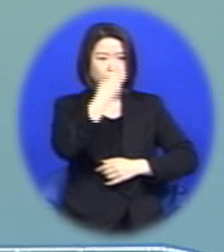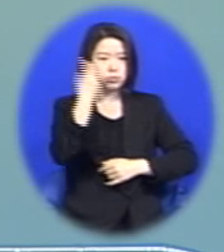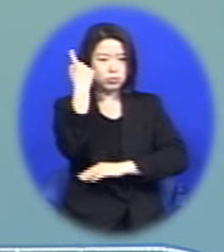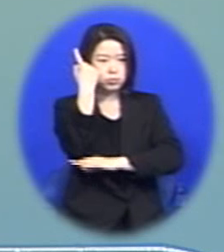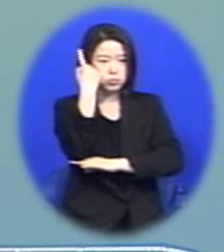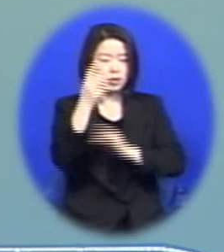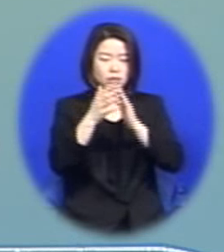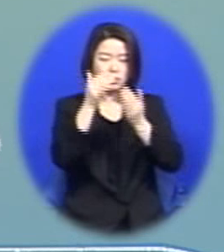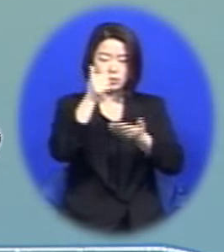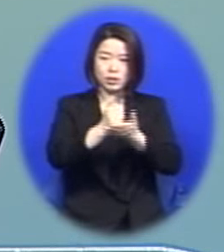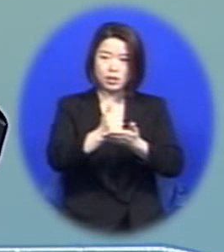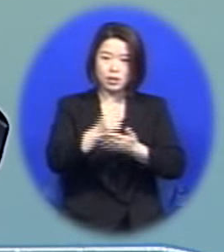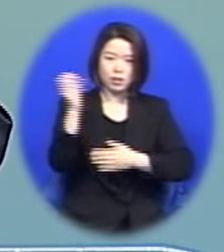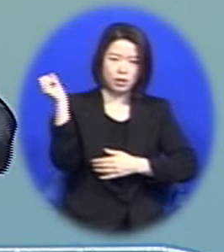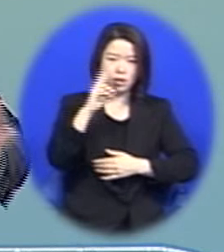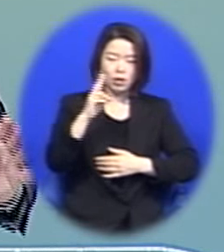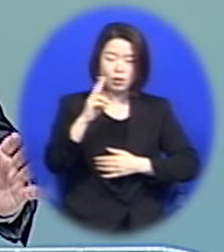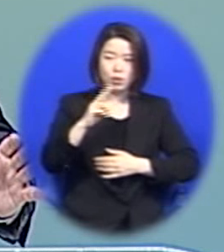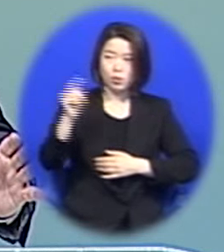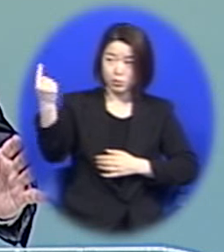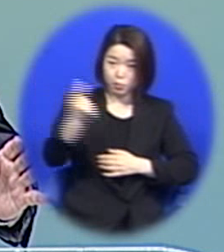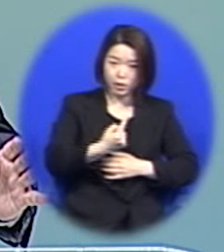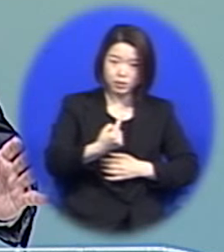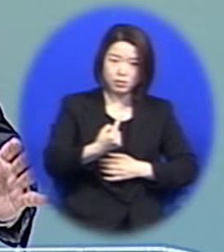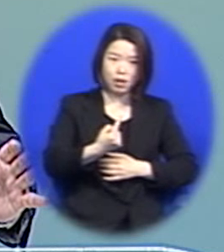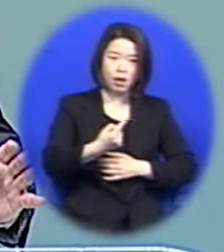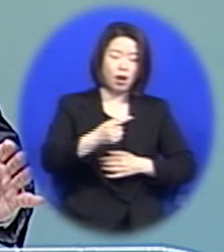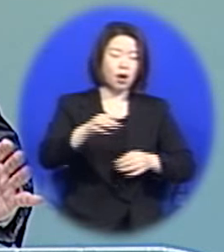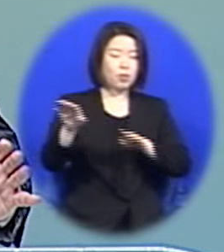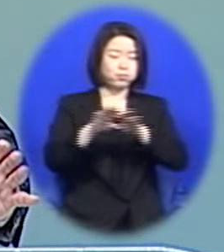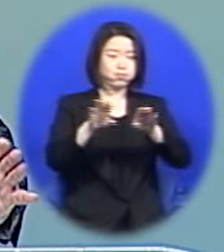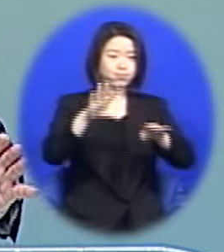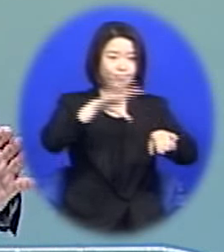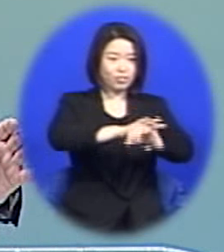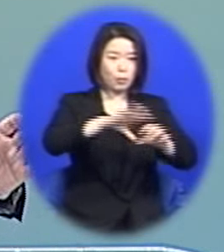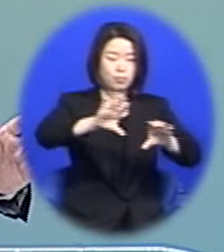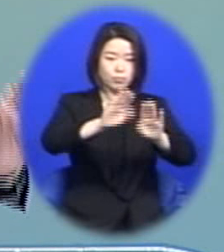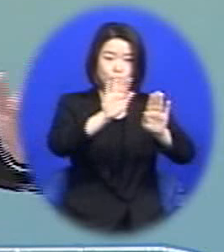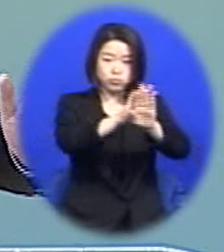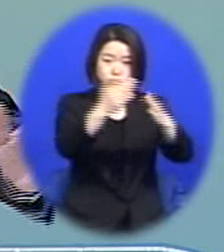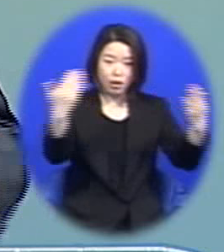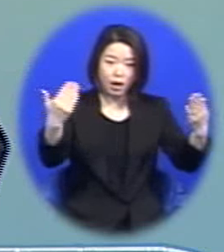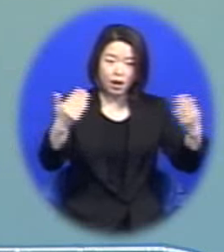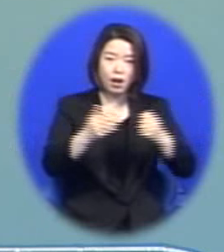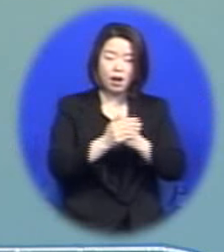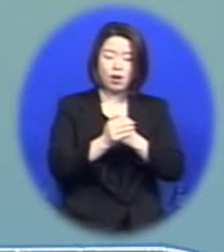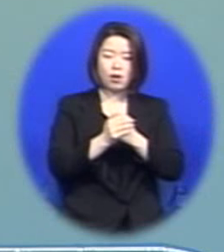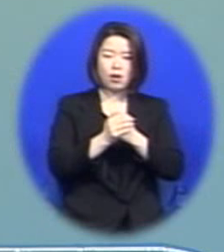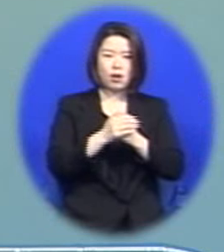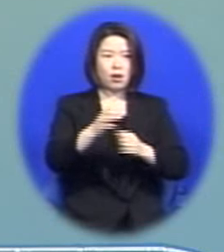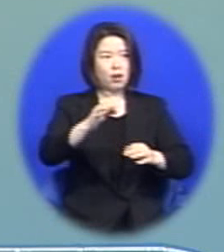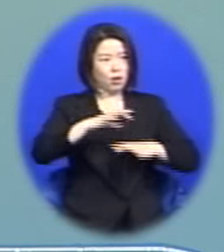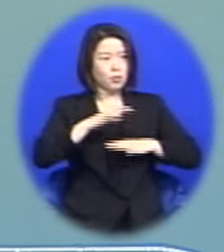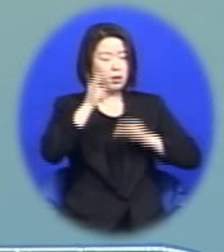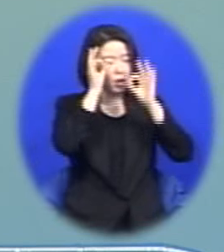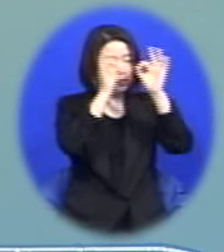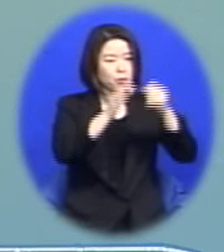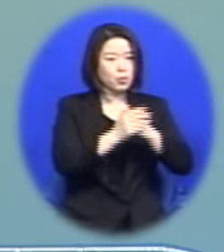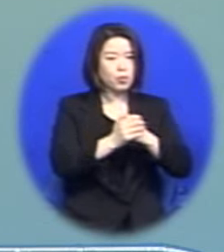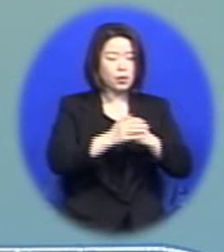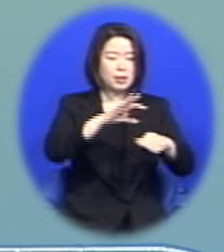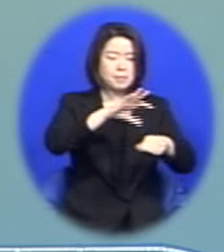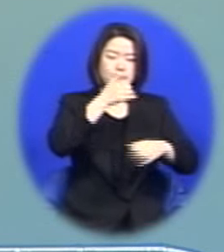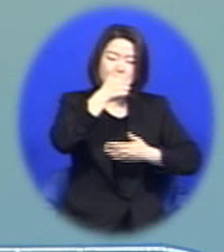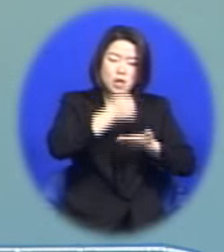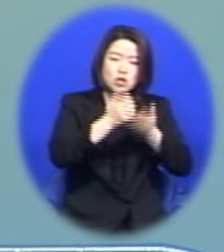보니까 지진이 일어나고 옥문이 다 열려 있는 겁니다 죄수들이 당연히 도망갔을 거라고 생각하고 그